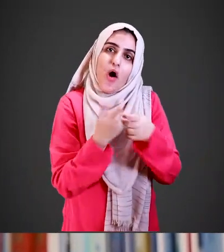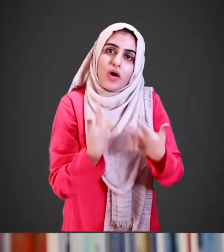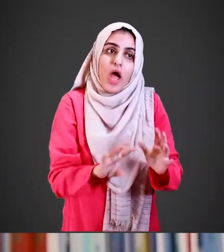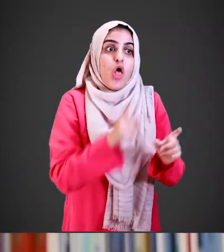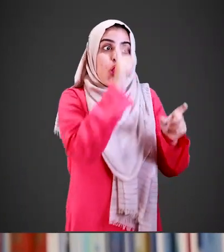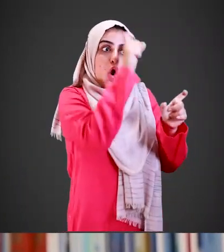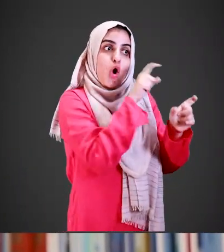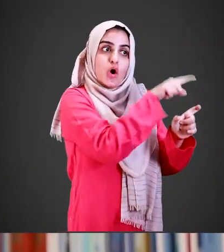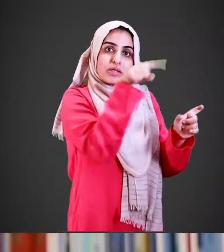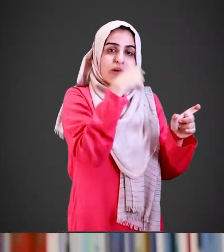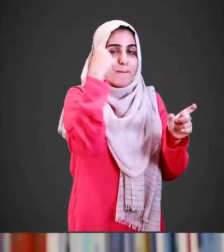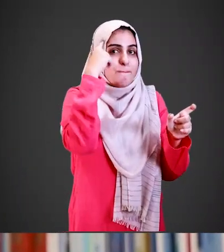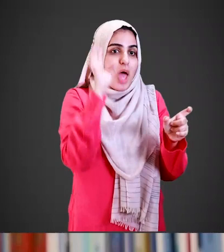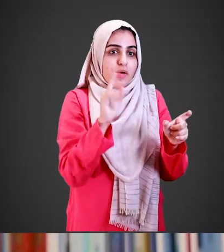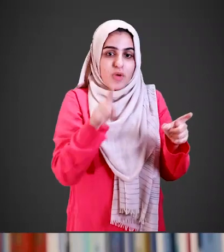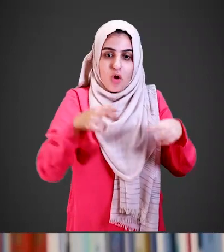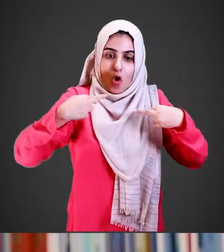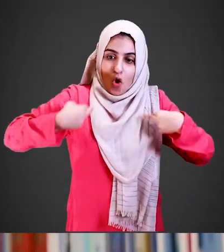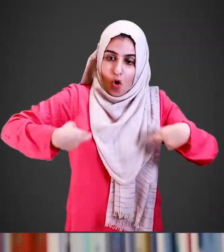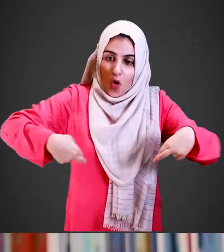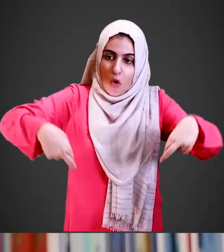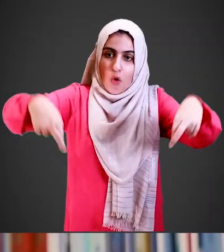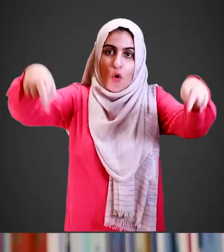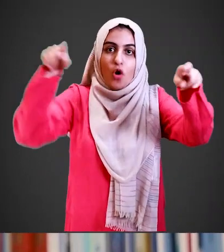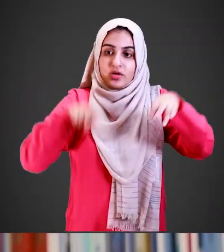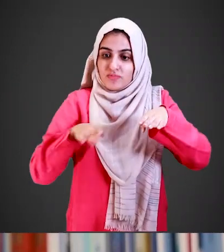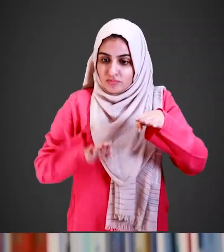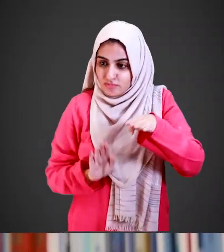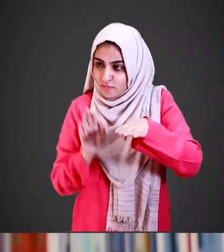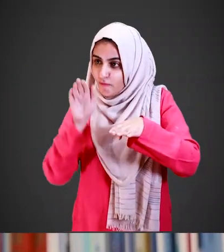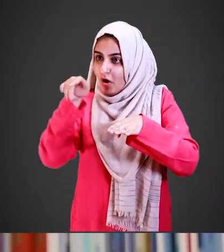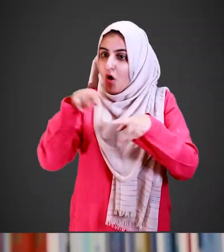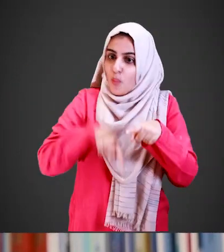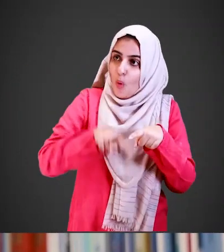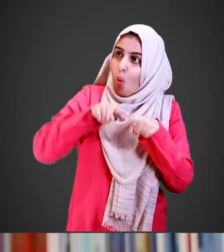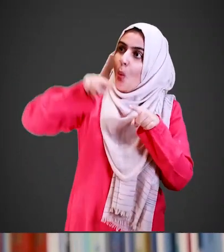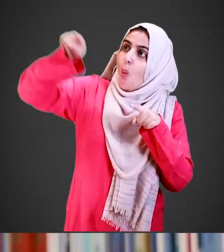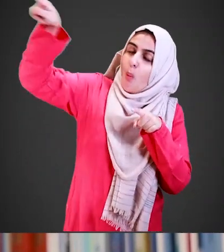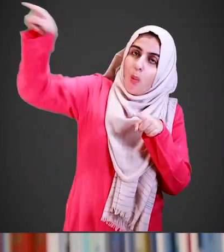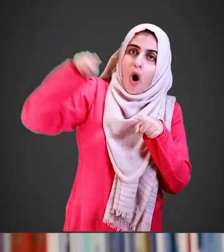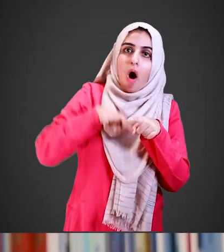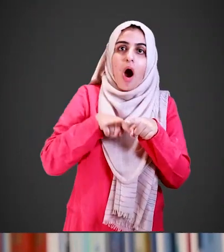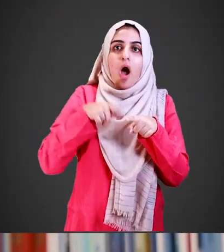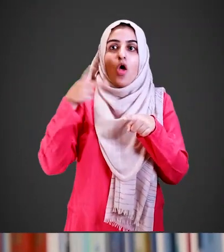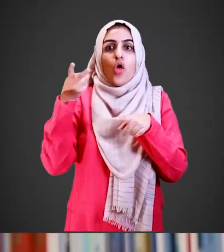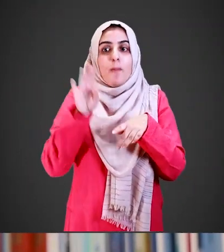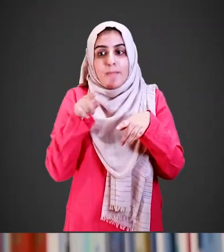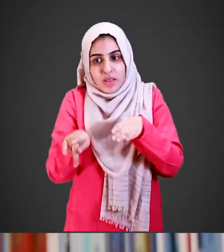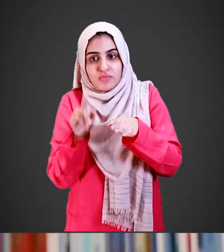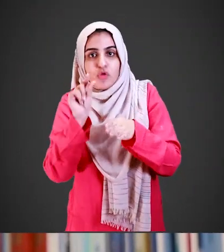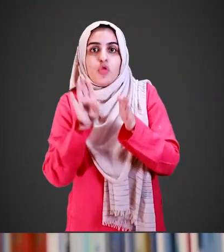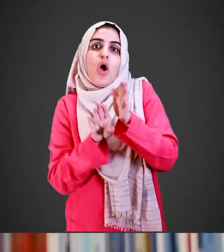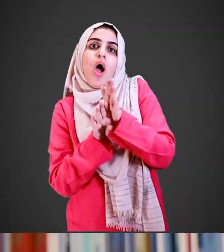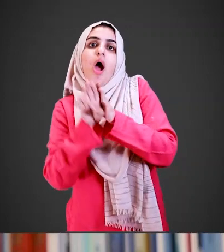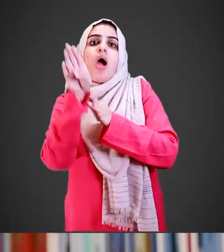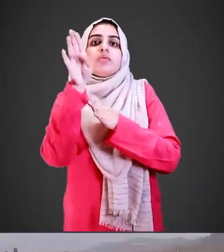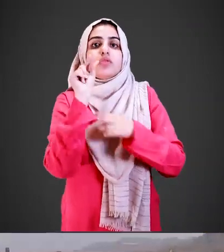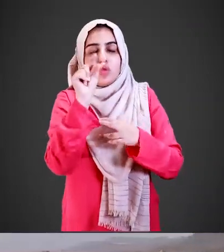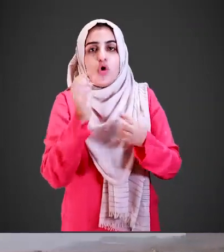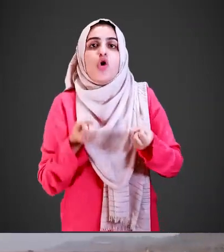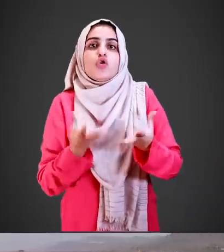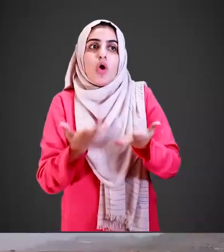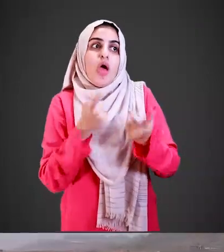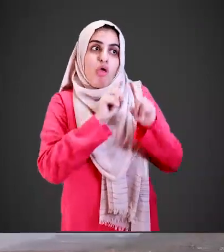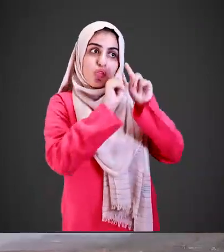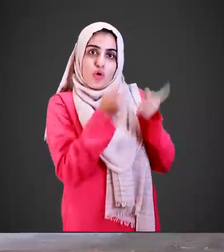کو پتہ ہونا چاہیے کہ یہ روڈ فلاں جگہ سے فلاں جگہ گزر رہی ہے، تو یقیناً وہاں پر اکانومی کو بوسٹ کرنے کے چانسز ہیں، وہ وہاں پہ